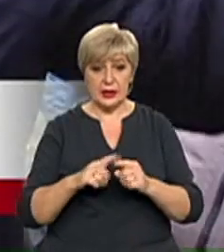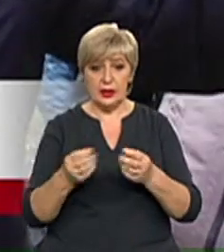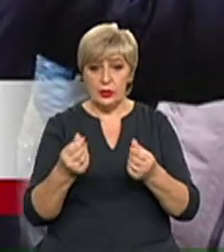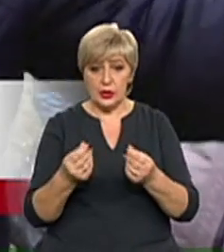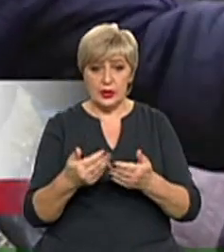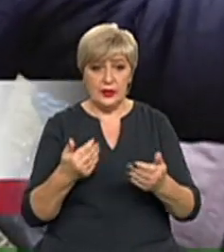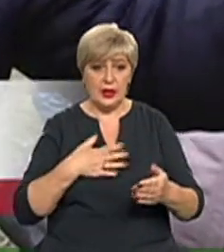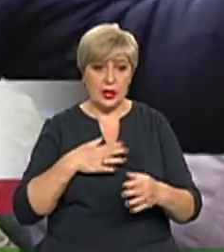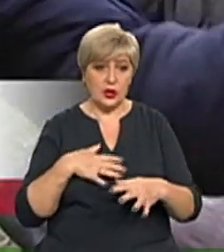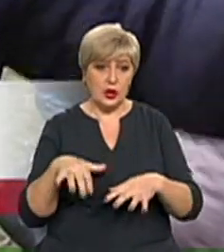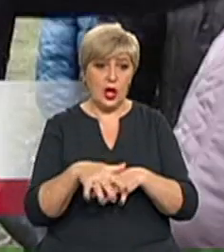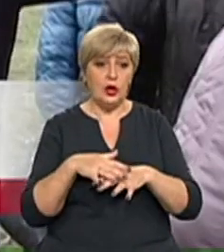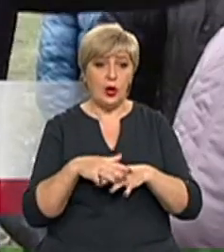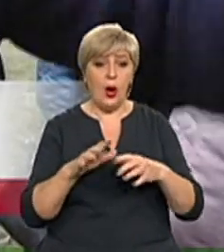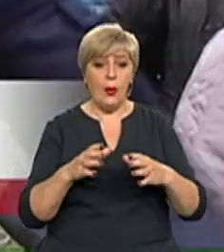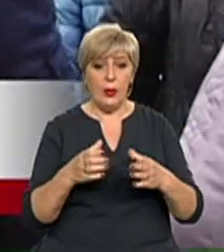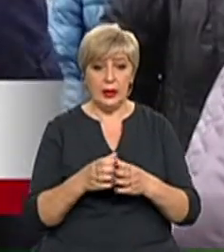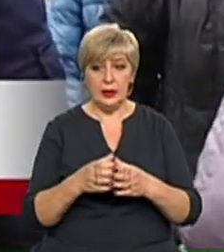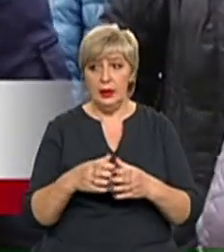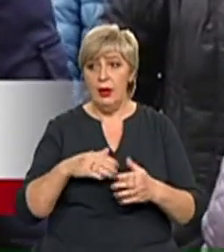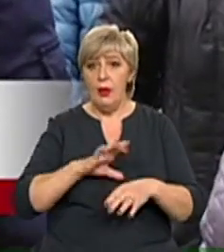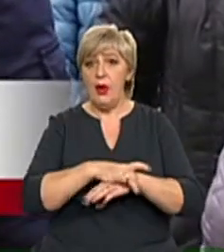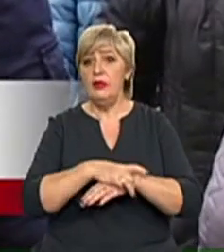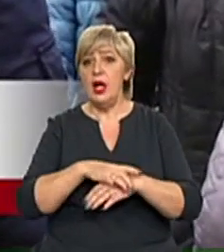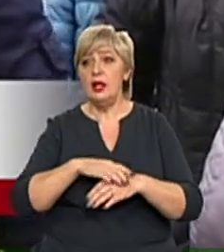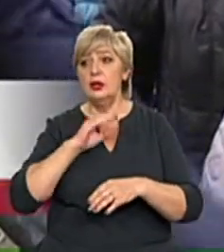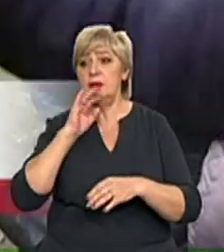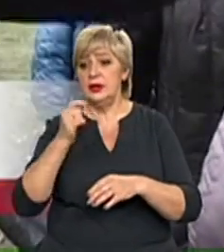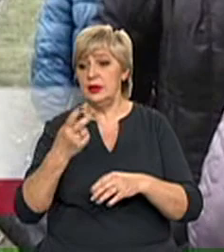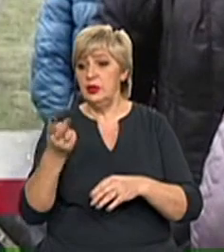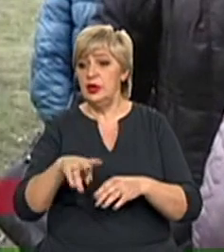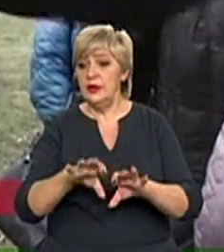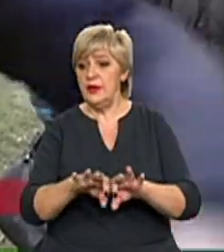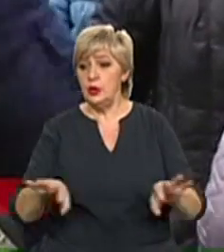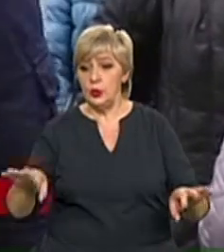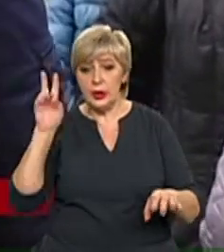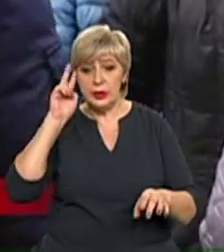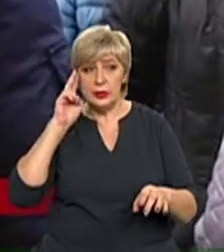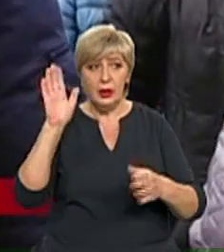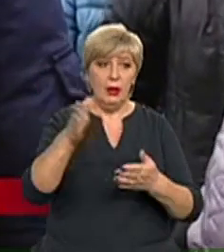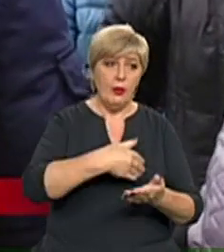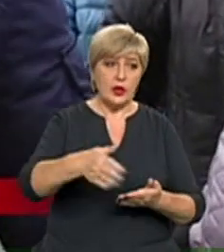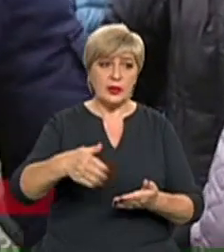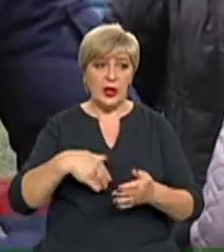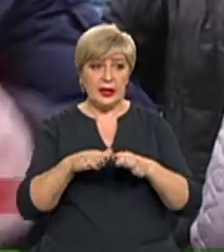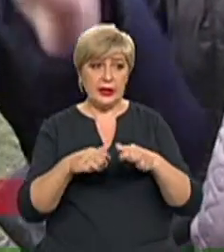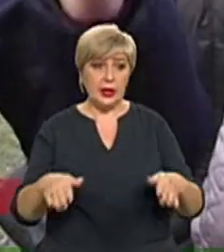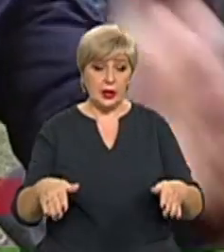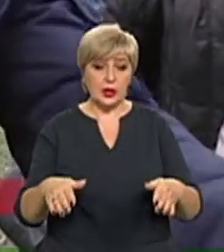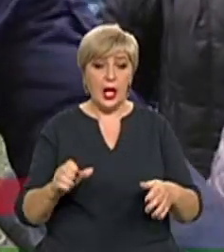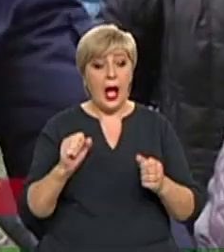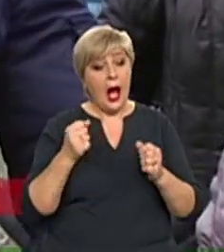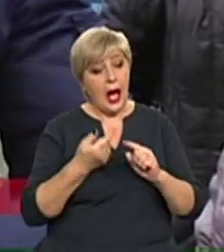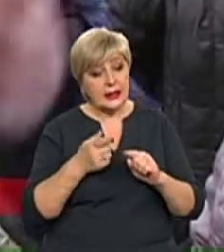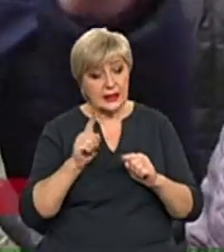громади, достатньо Павлограду, щоб дві труби каналізаційних прокласти і покрити десь, просмолити кришу. А